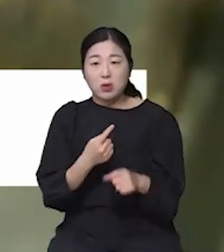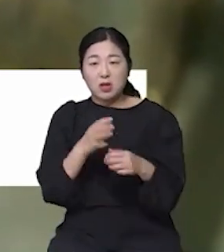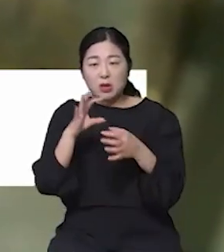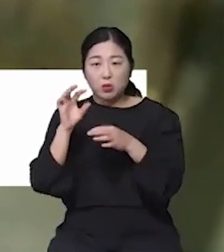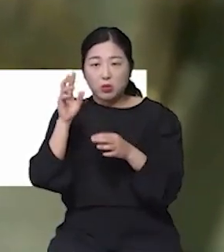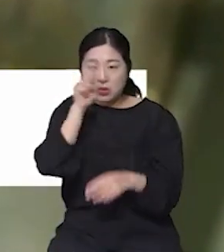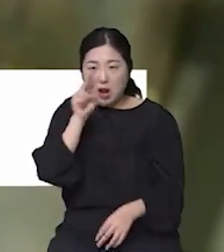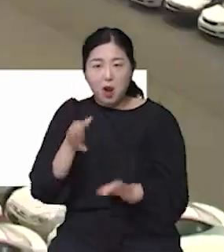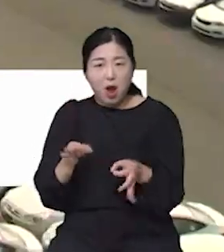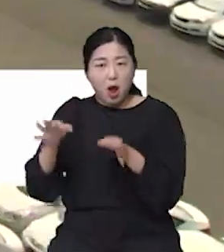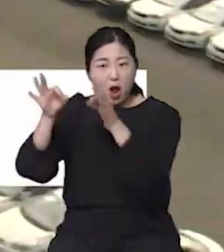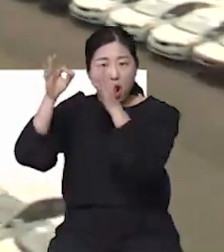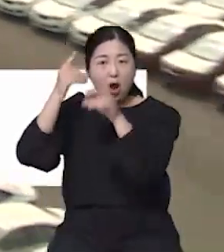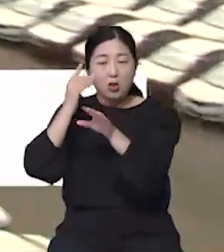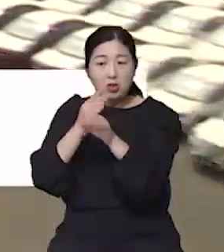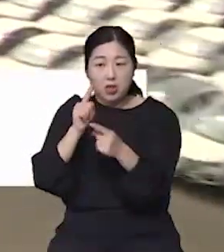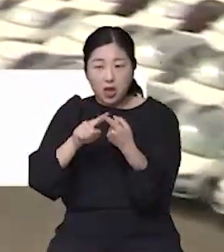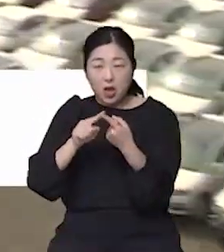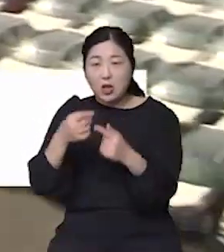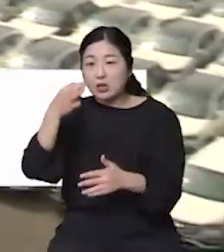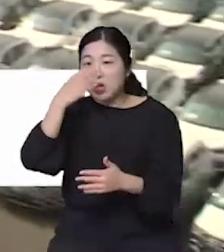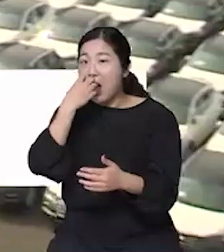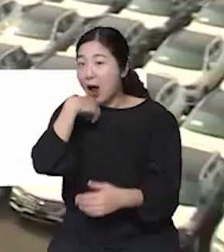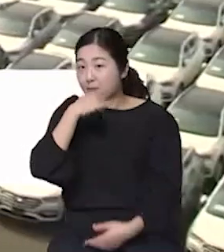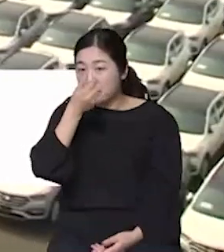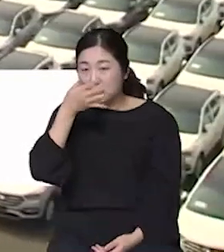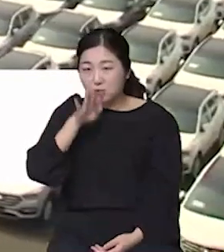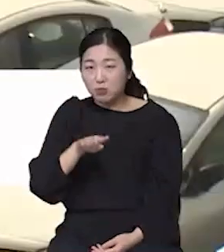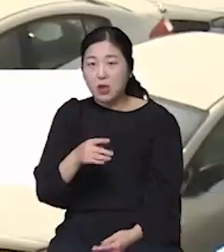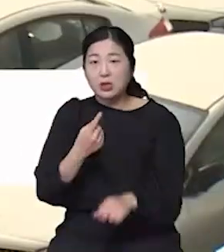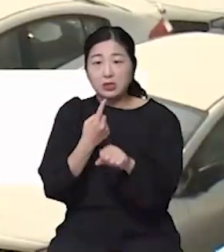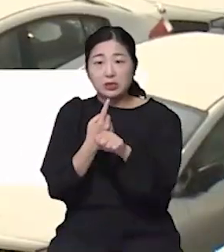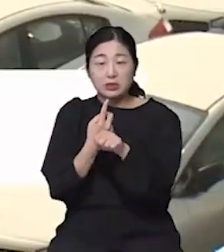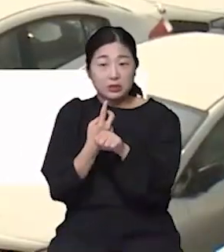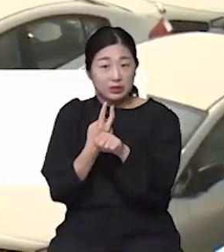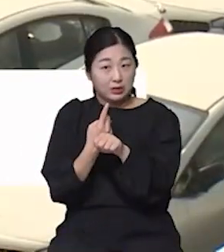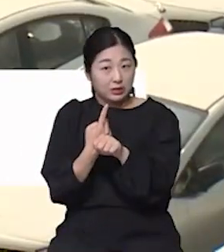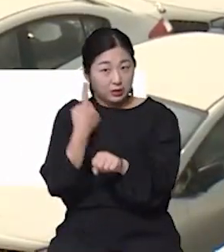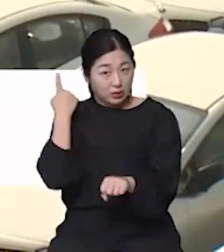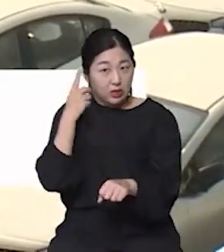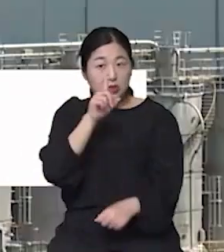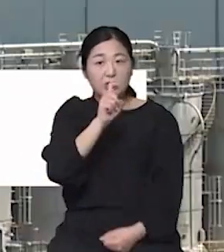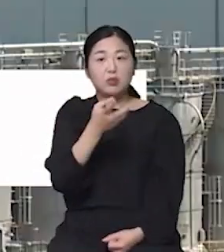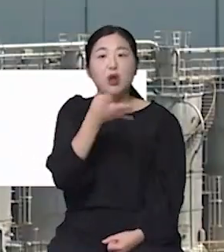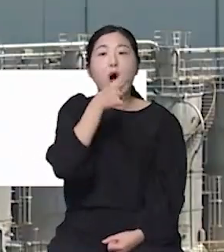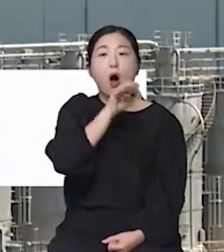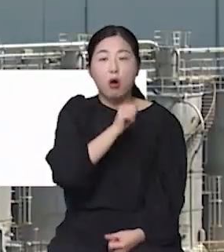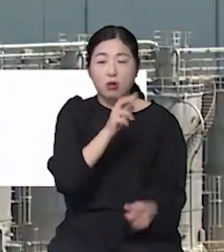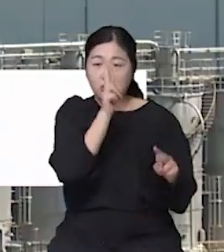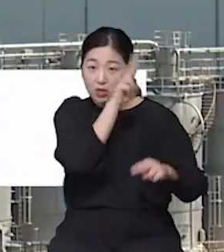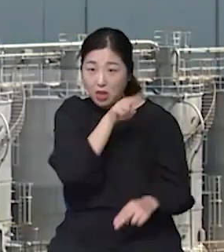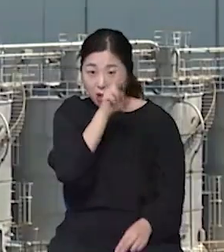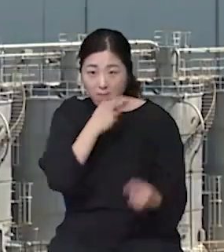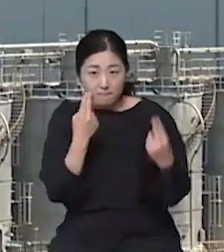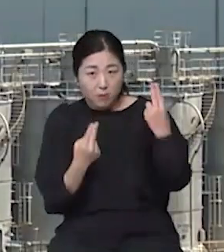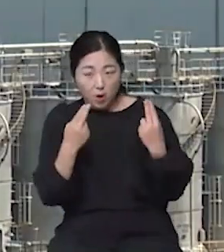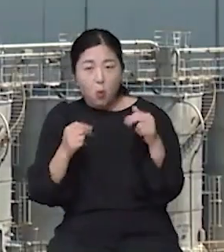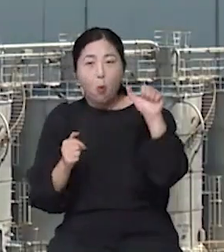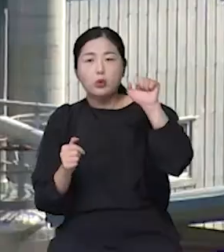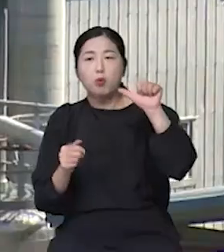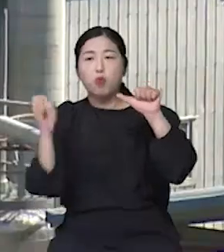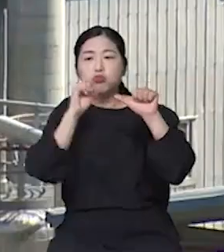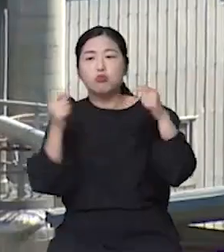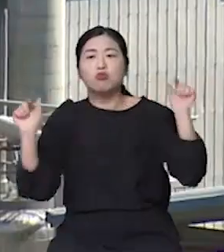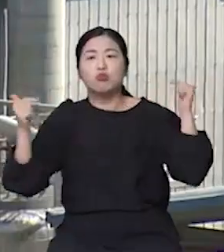속에 무역 수지 흑자는 유지했지만 흑자 규모가 11억 달러에 달했던 1년 전에 비해 55% 이상